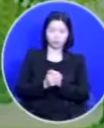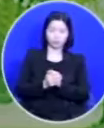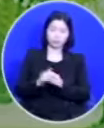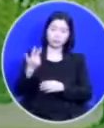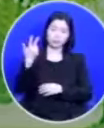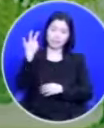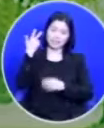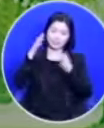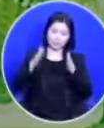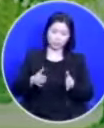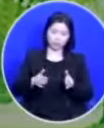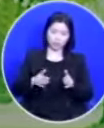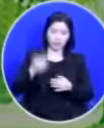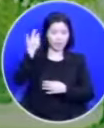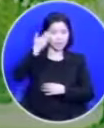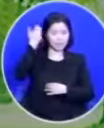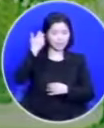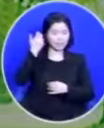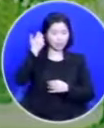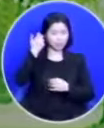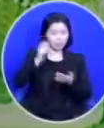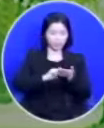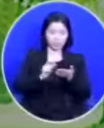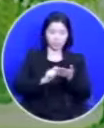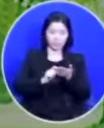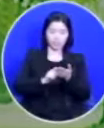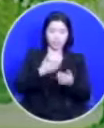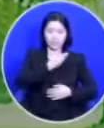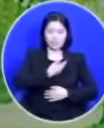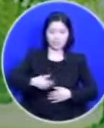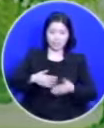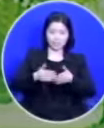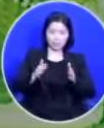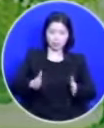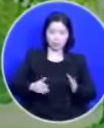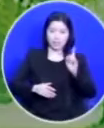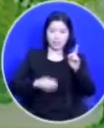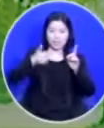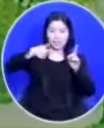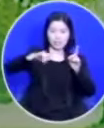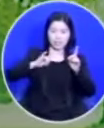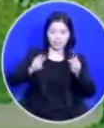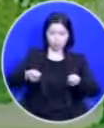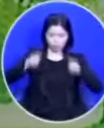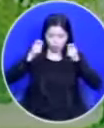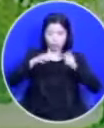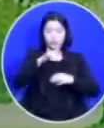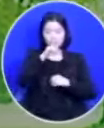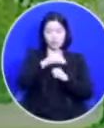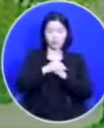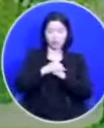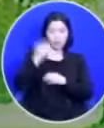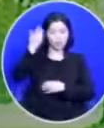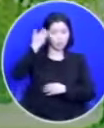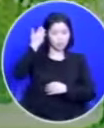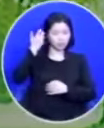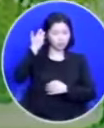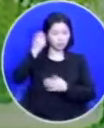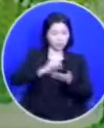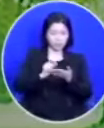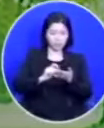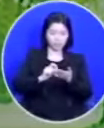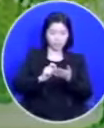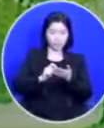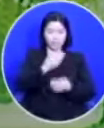지난 주간에 영성일기 제자반 1기 수주 시기 있었습니다 영성일기 제자 훈련을